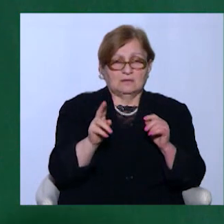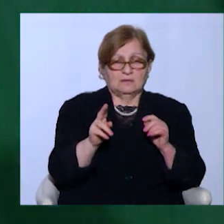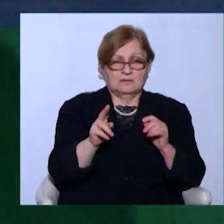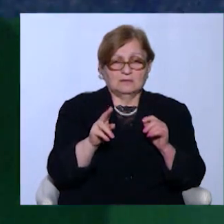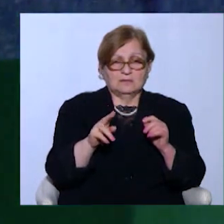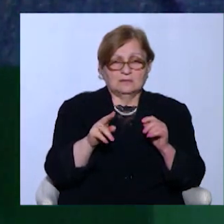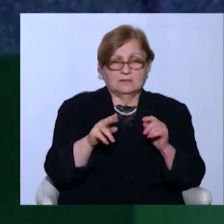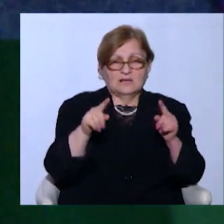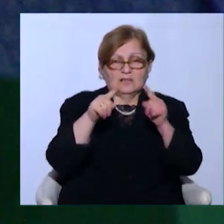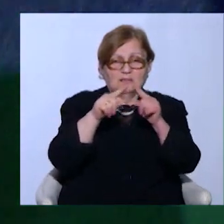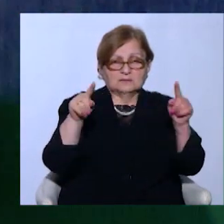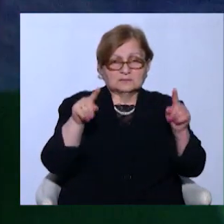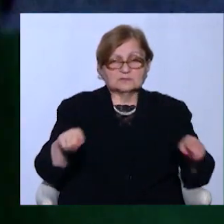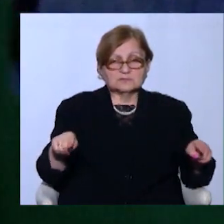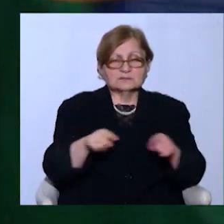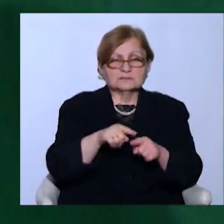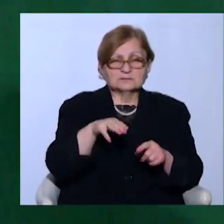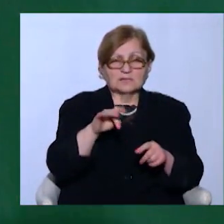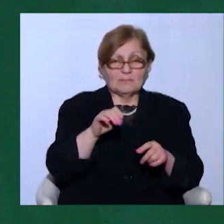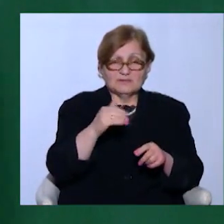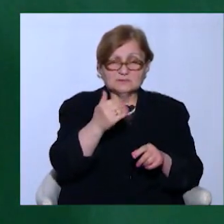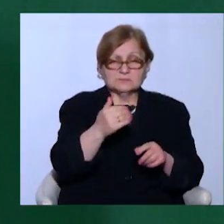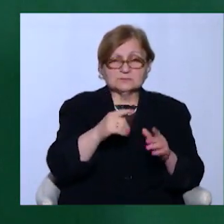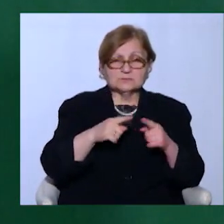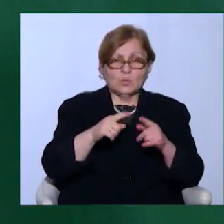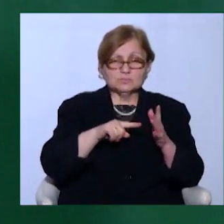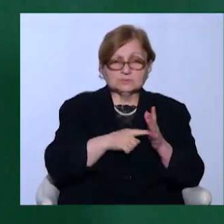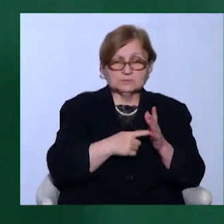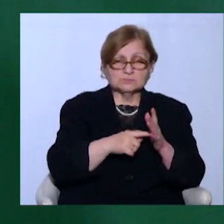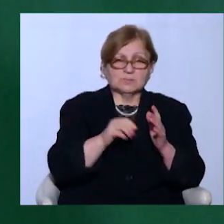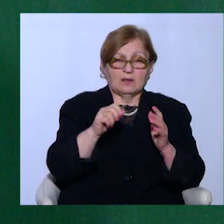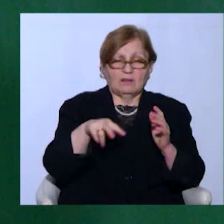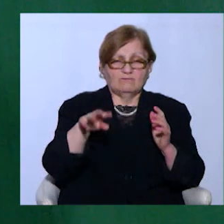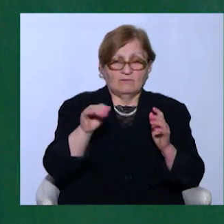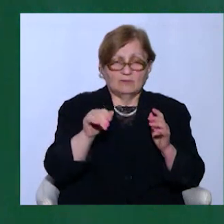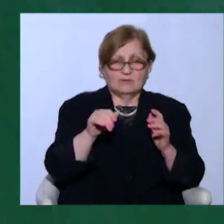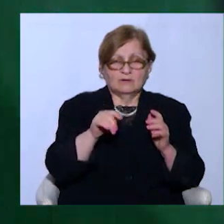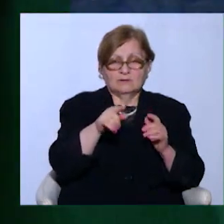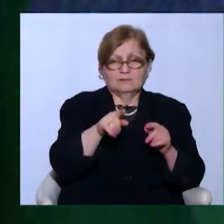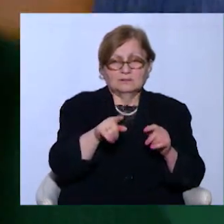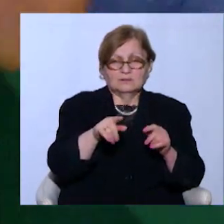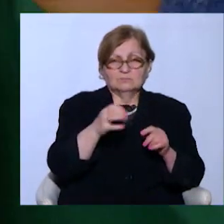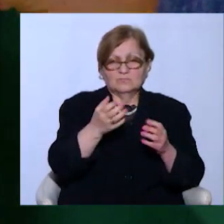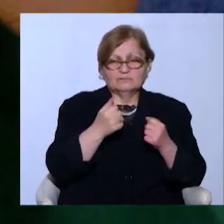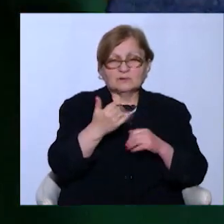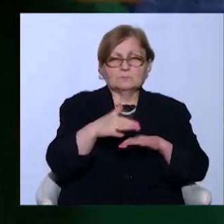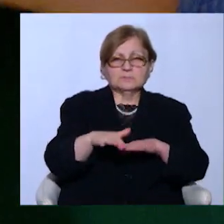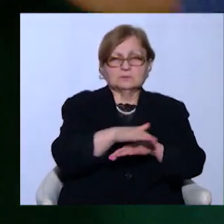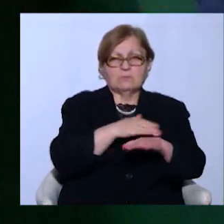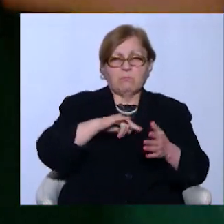ტრაპეციის ფართობი, რომ გავამრავლოთ კოსინუს ალფაზე, მივიღებთ მისი გეგმილის, ანუ MNBA-ს ფართობს,